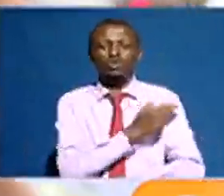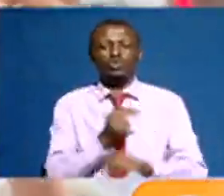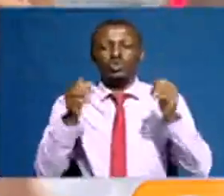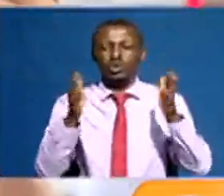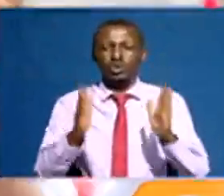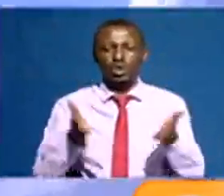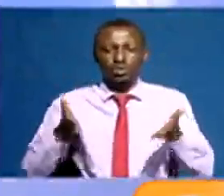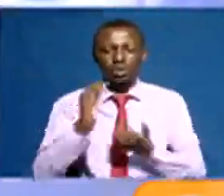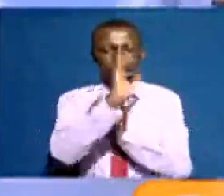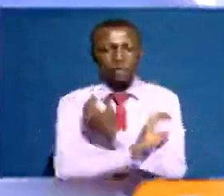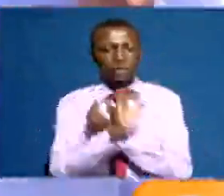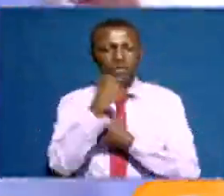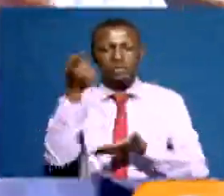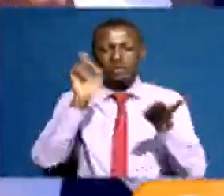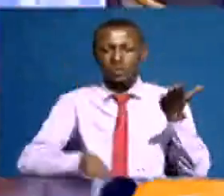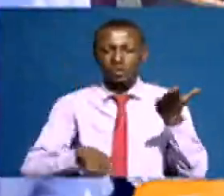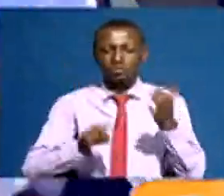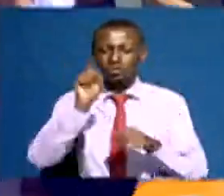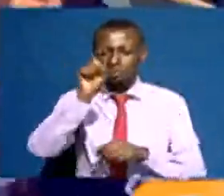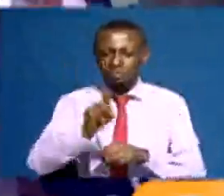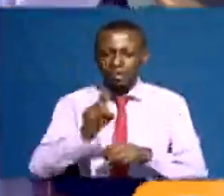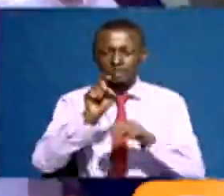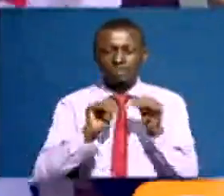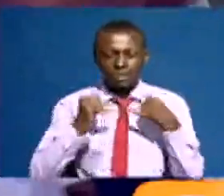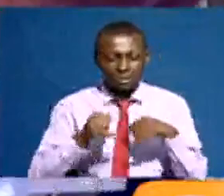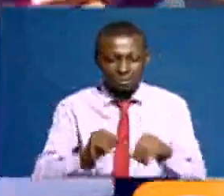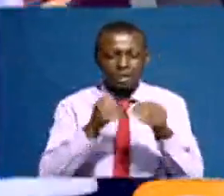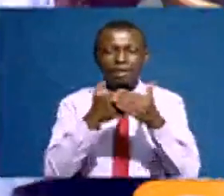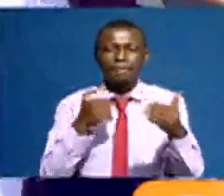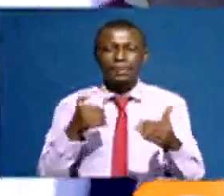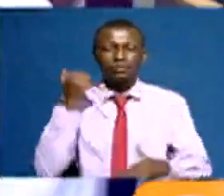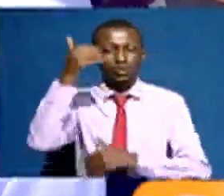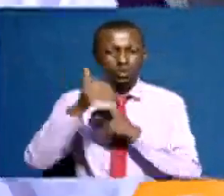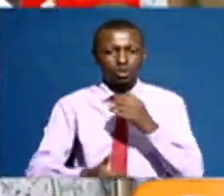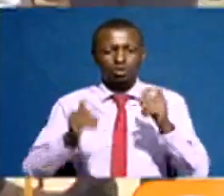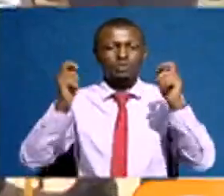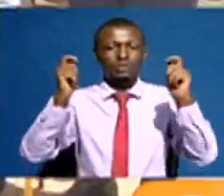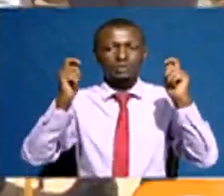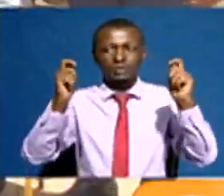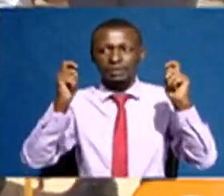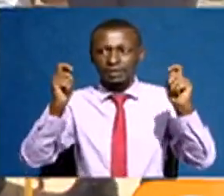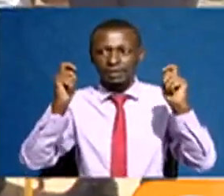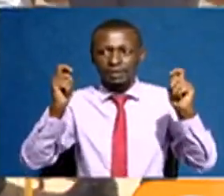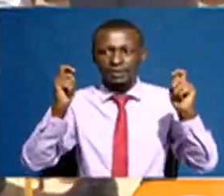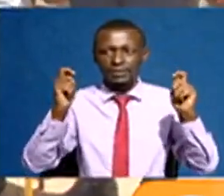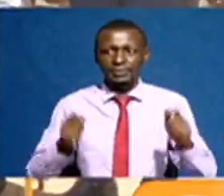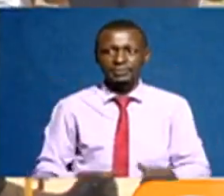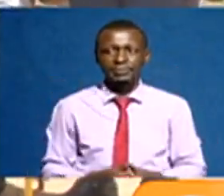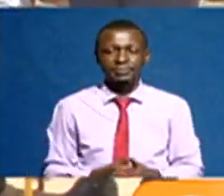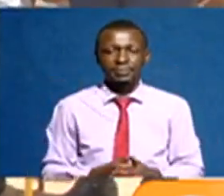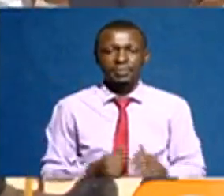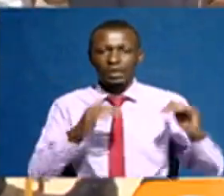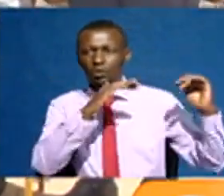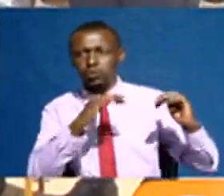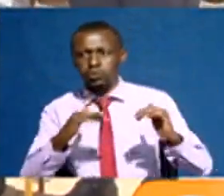kmp umes laima ywe kabla ya wao kiti momo vut ni